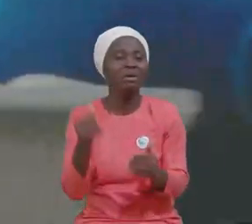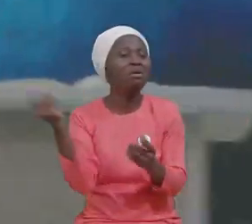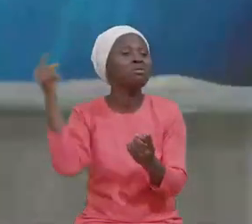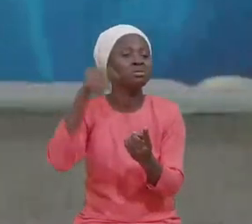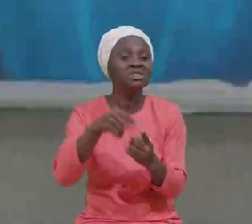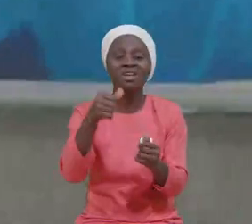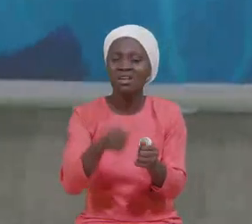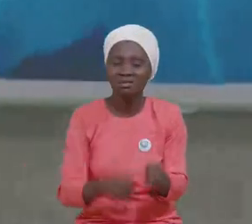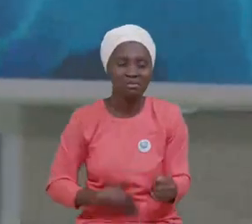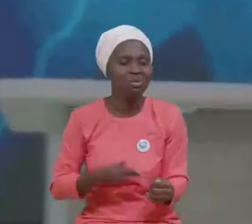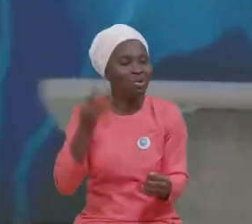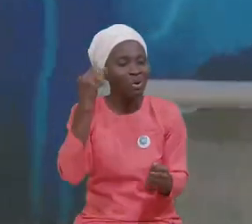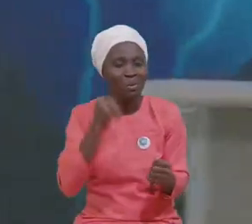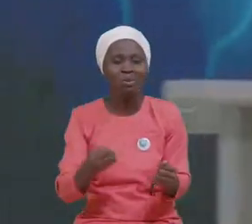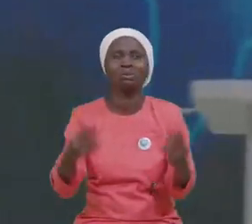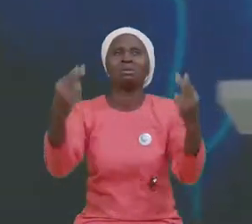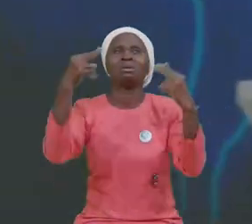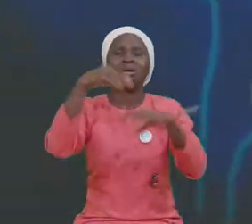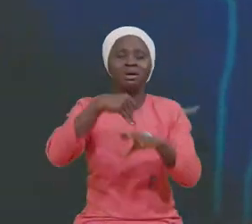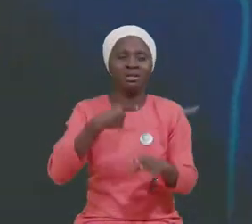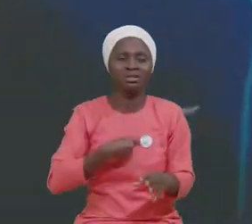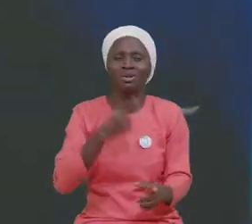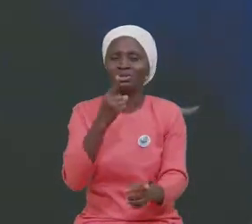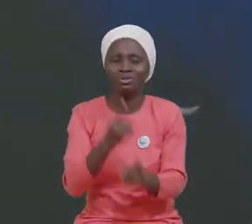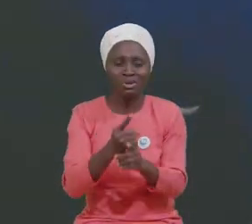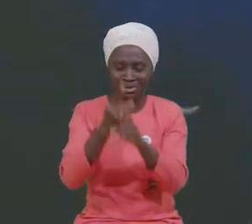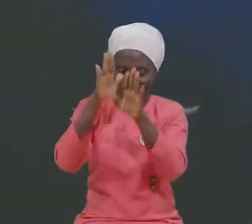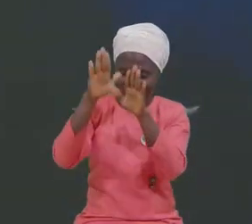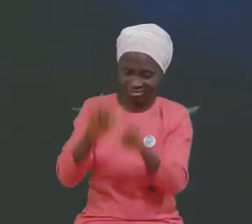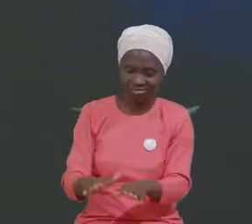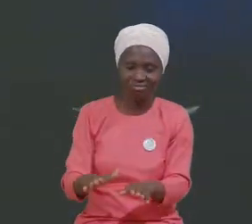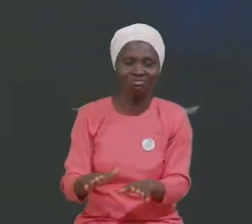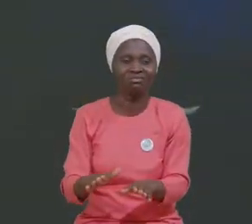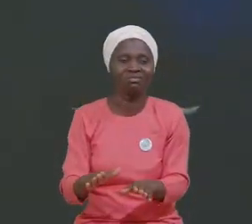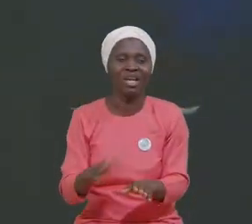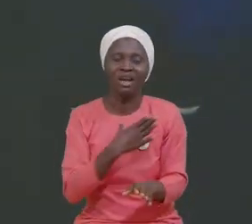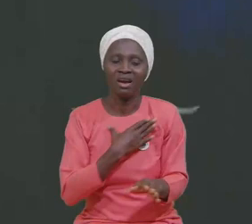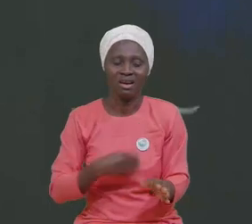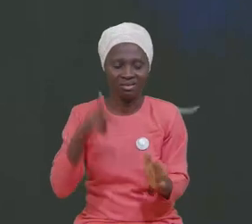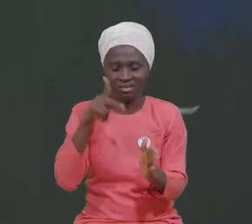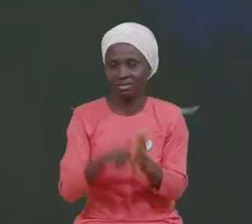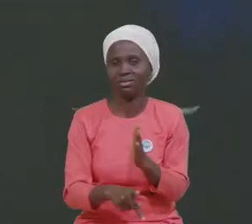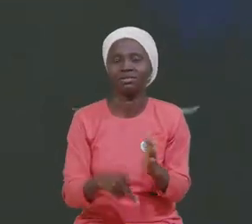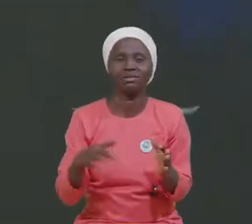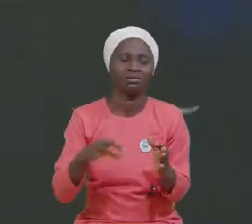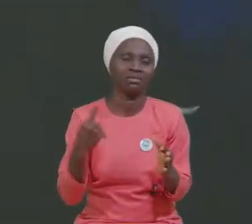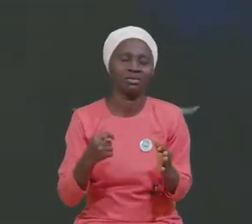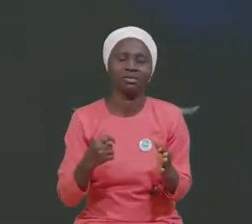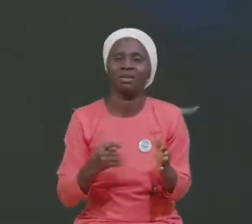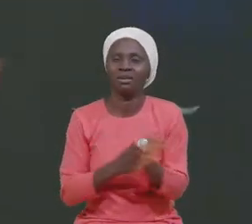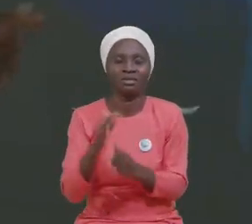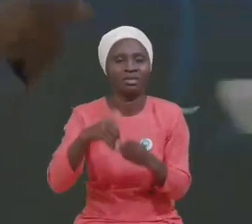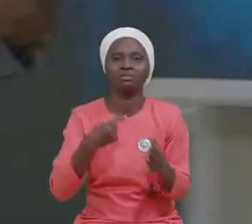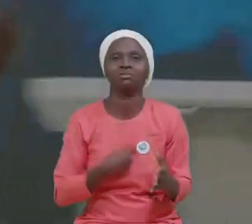jusqu'à tout le monde était contre moi et ils m'ont terrassé. Tu as besoin de la